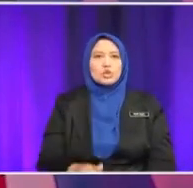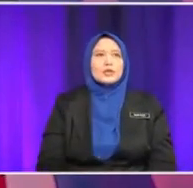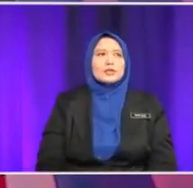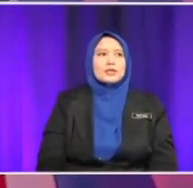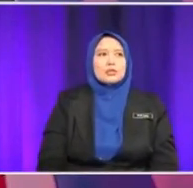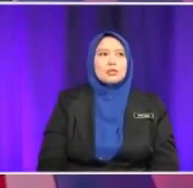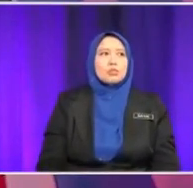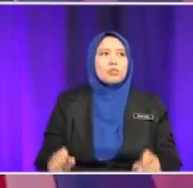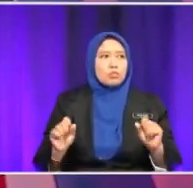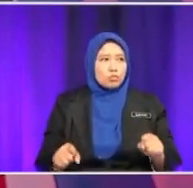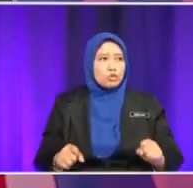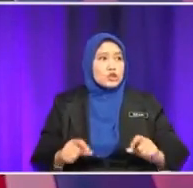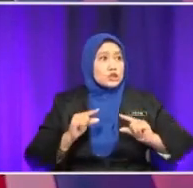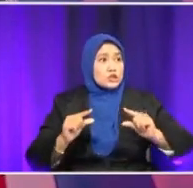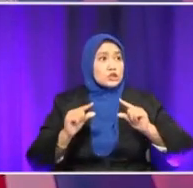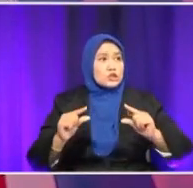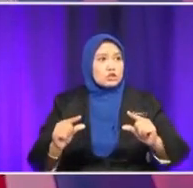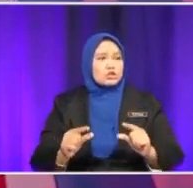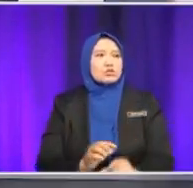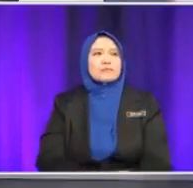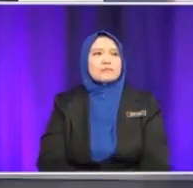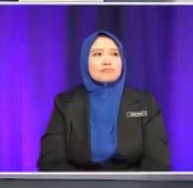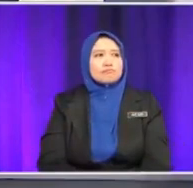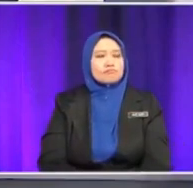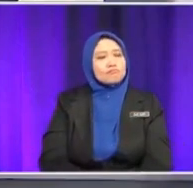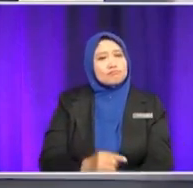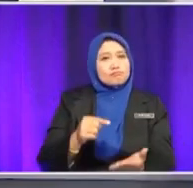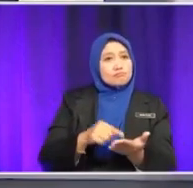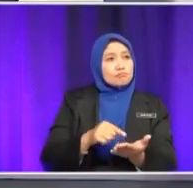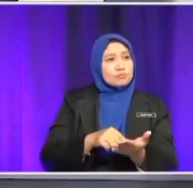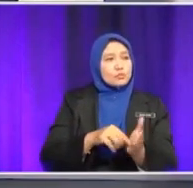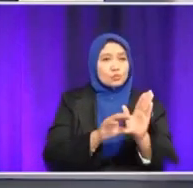menggunakan pergerakan dan sebagainya ini salah satu